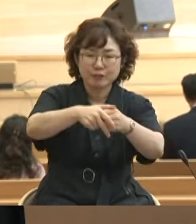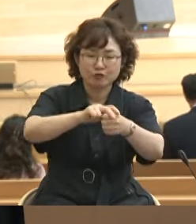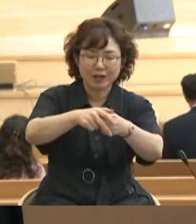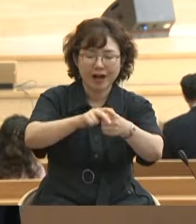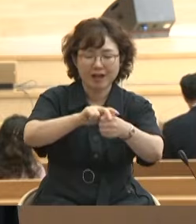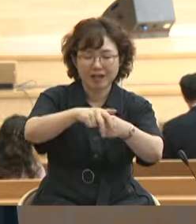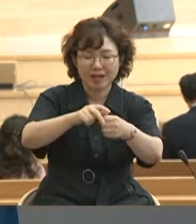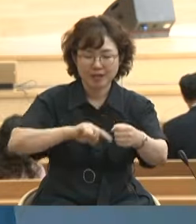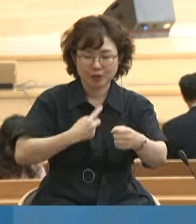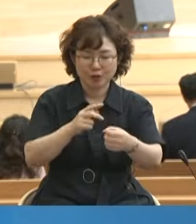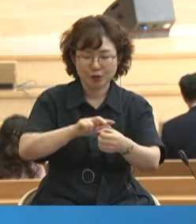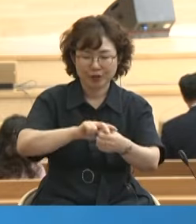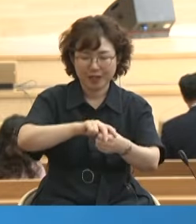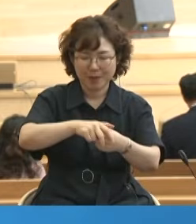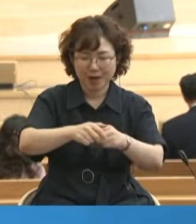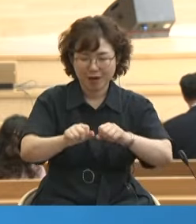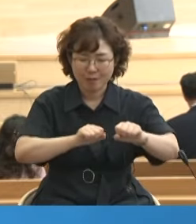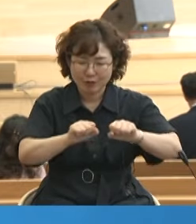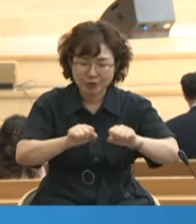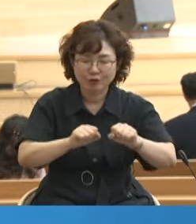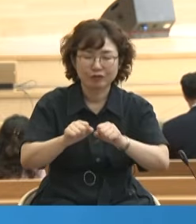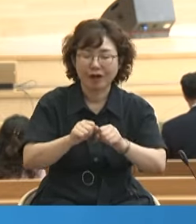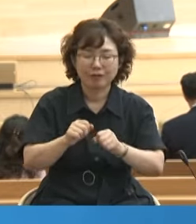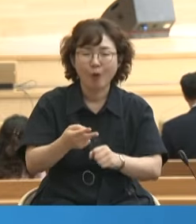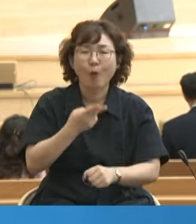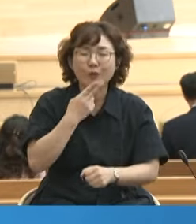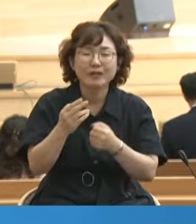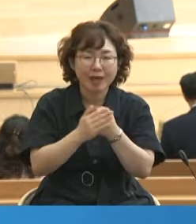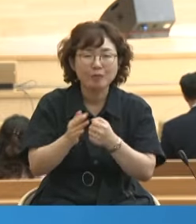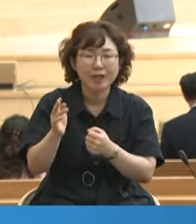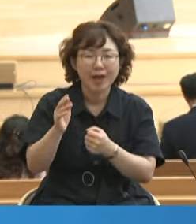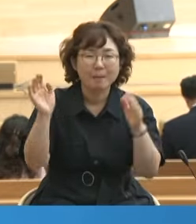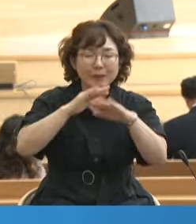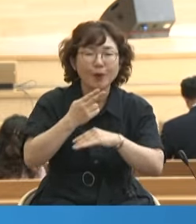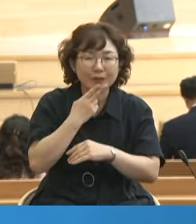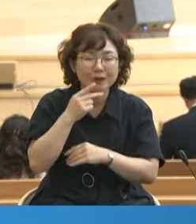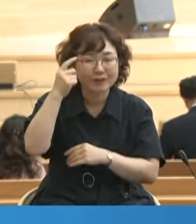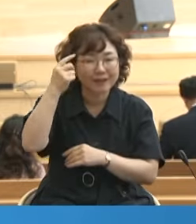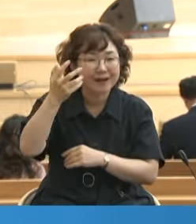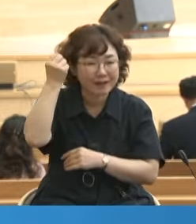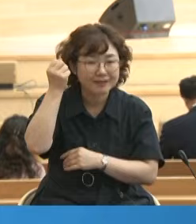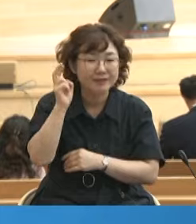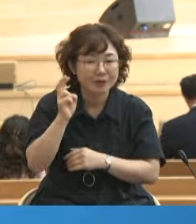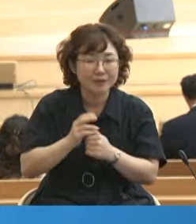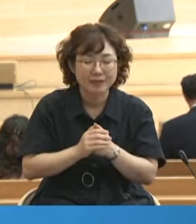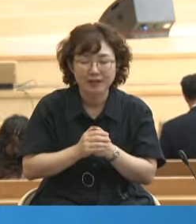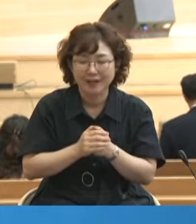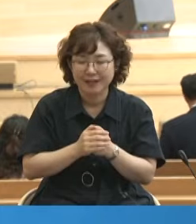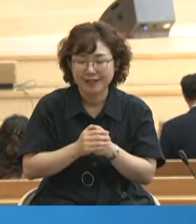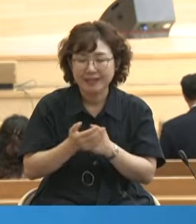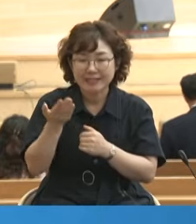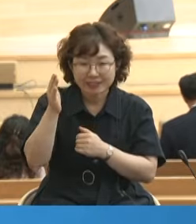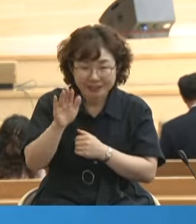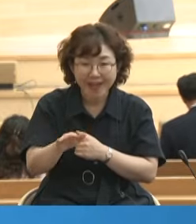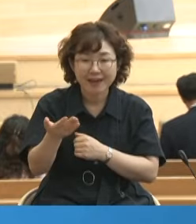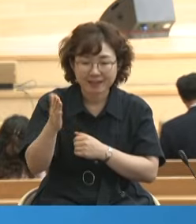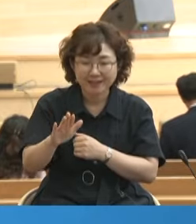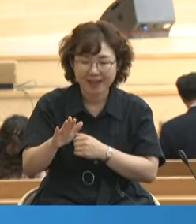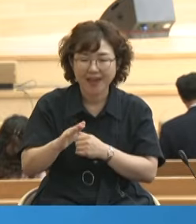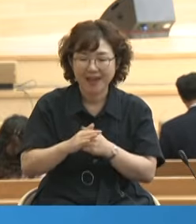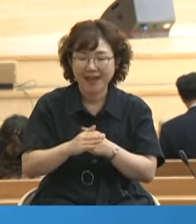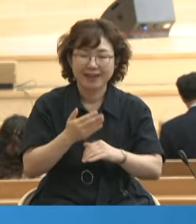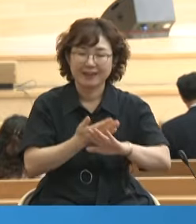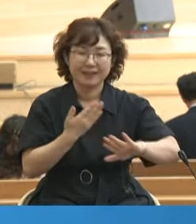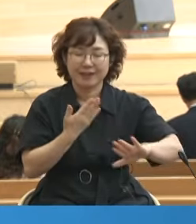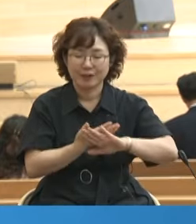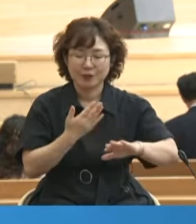자전을 하거나 공전을 하거나 그런 곳이 없잖아. 그렇게 얘기했을 거예요? 생각했을 거예요? 뭐라고 말합니까? 왜 쓸데없느냐?